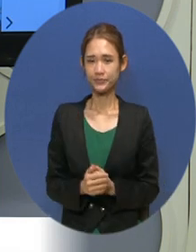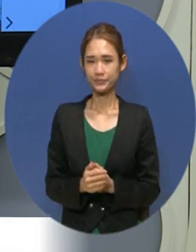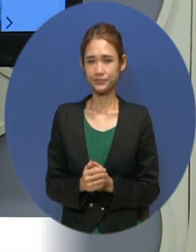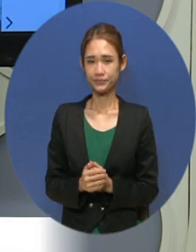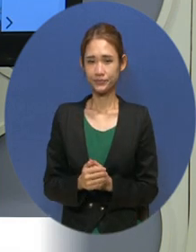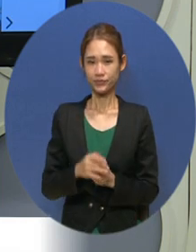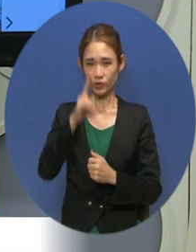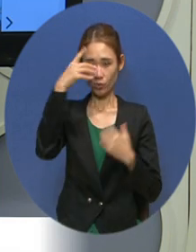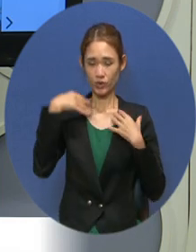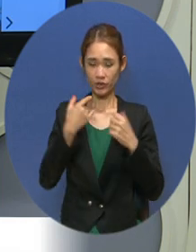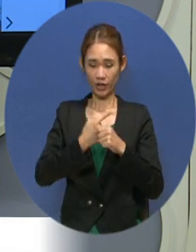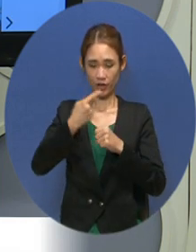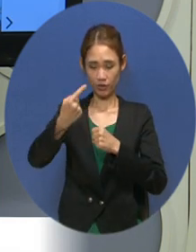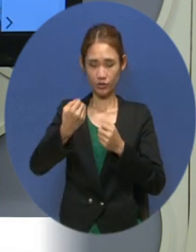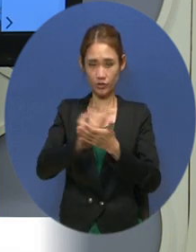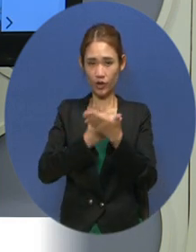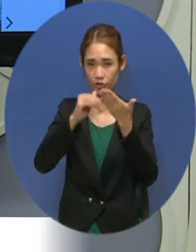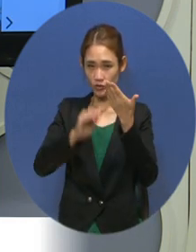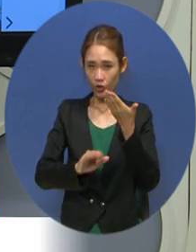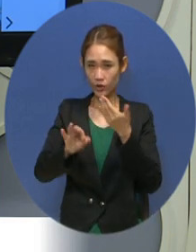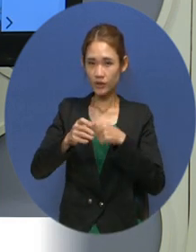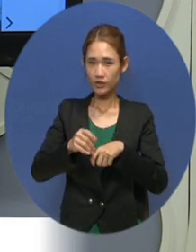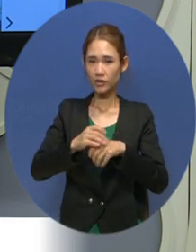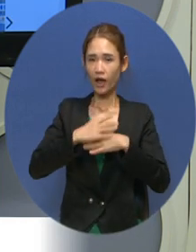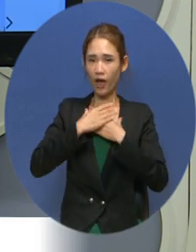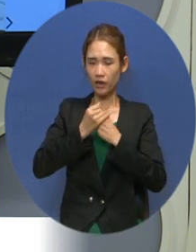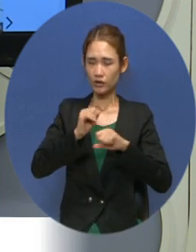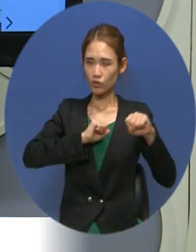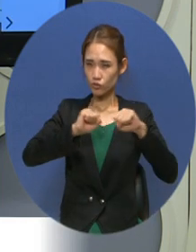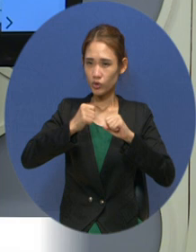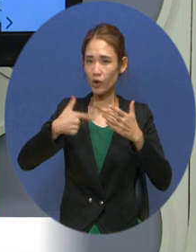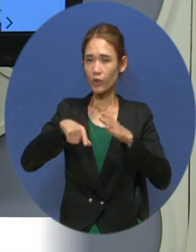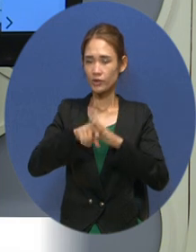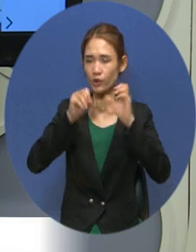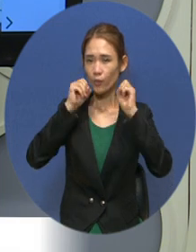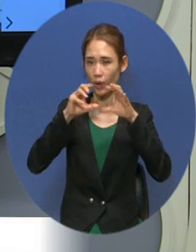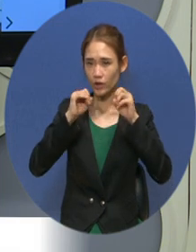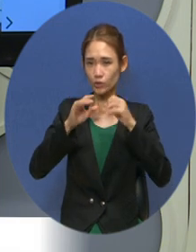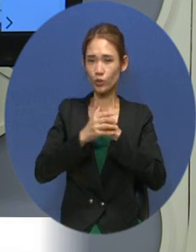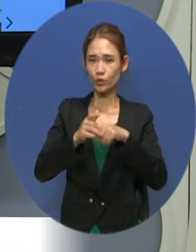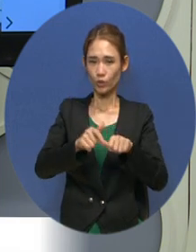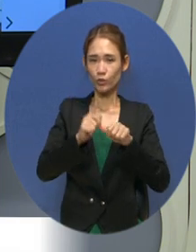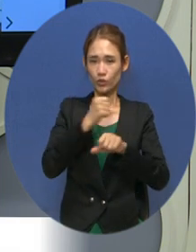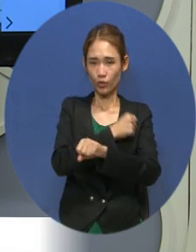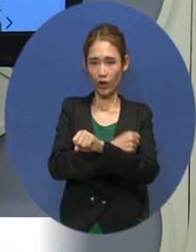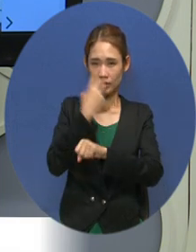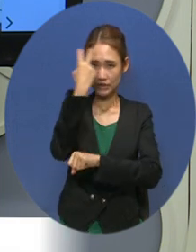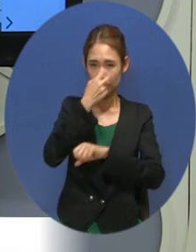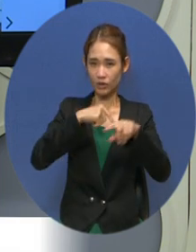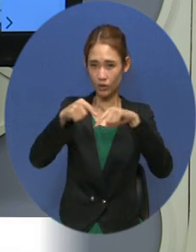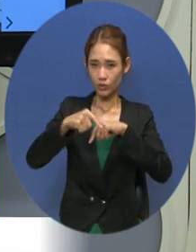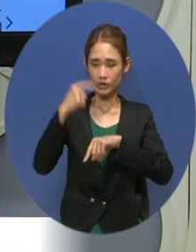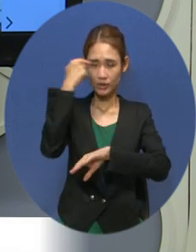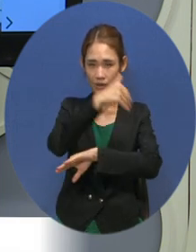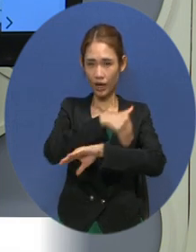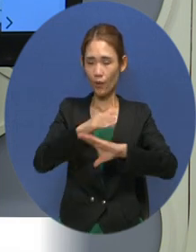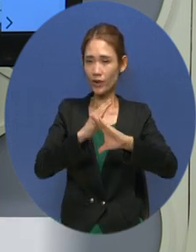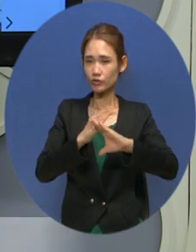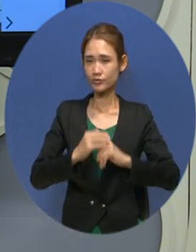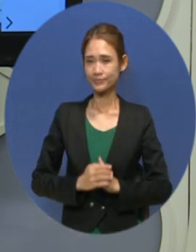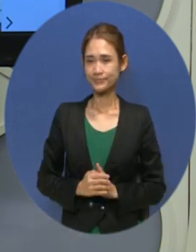정부는 내년도 최저임금 의 현장 안착을 위해 홍보활동과 노무관리 지도와 근로감독 등을 실시할